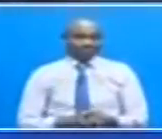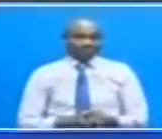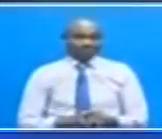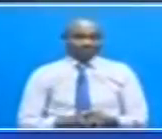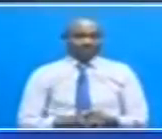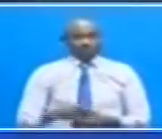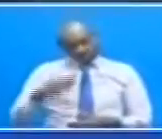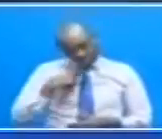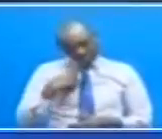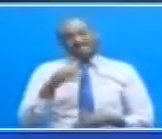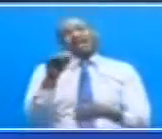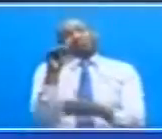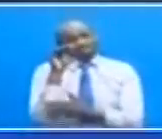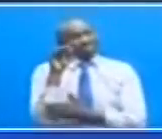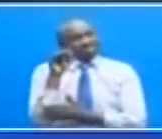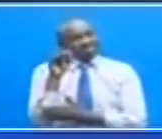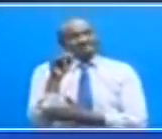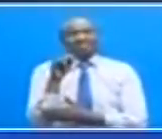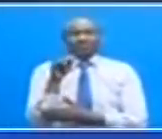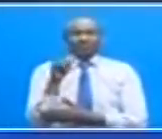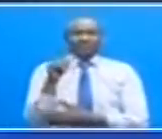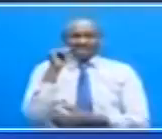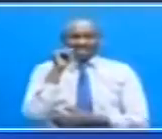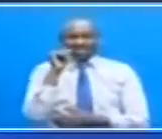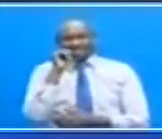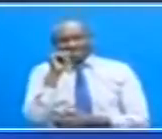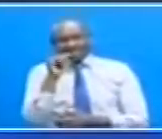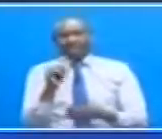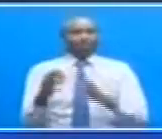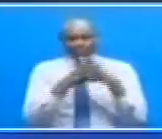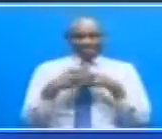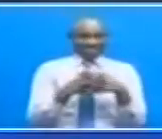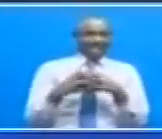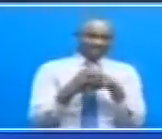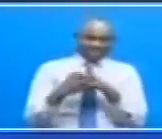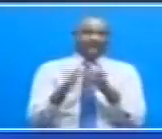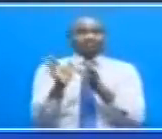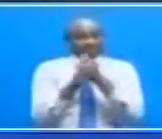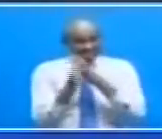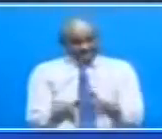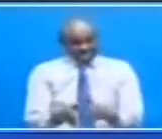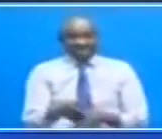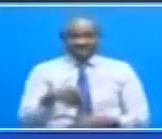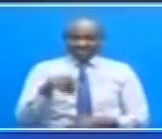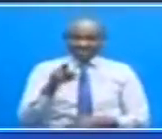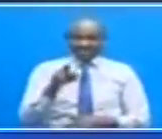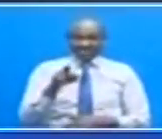have appealing to the British High Commissioner, to the U.S. ambassador, and to